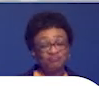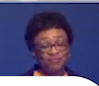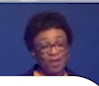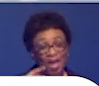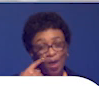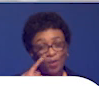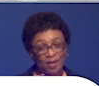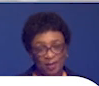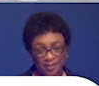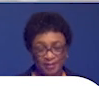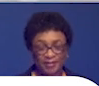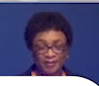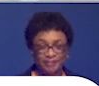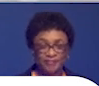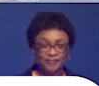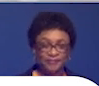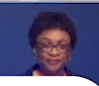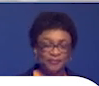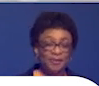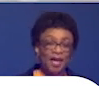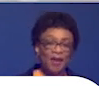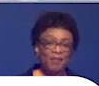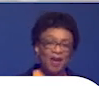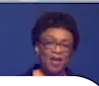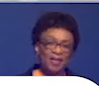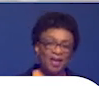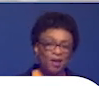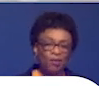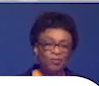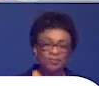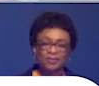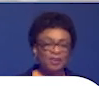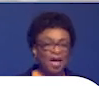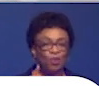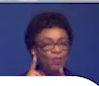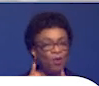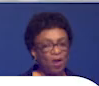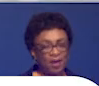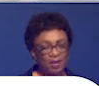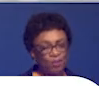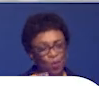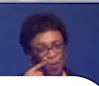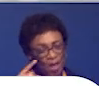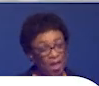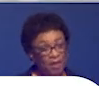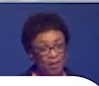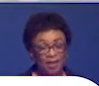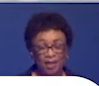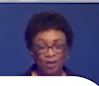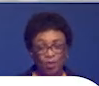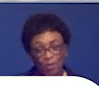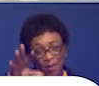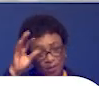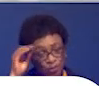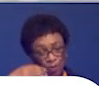angalia katika maendeleo ya taaluma yaim masomo ya sayi